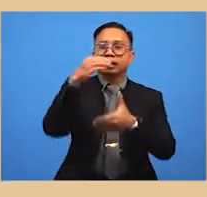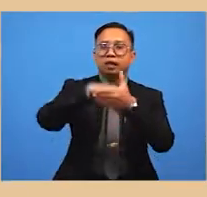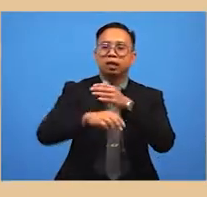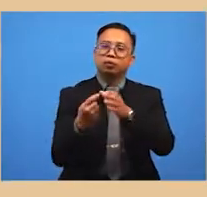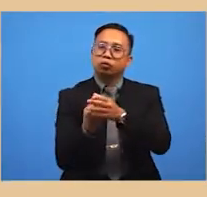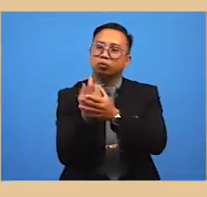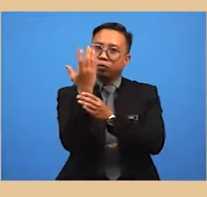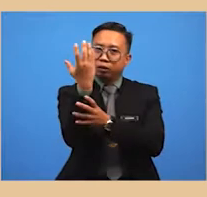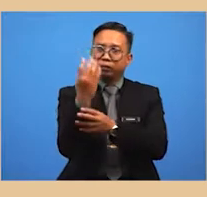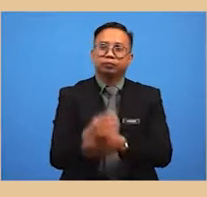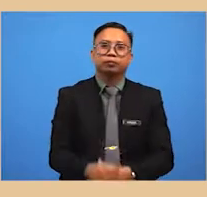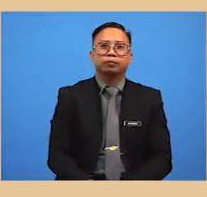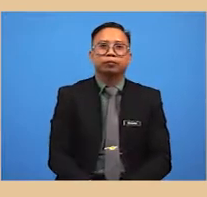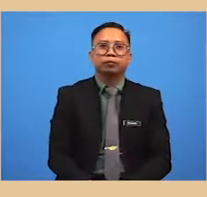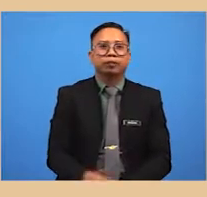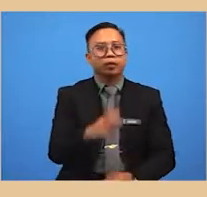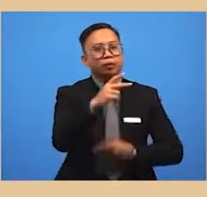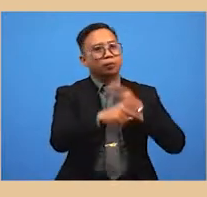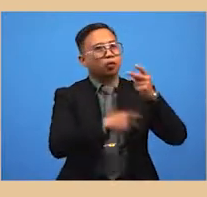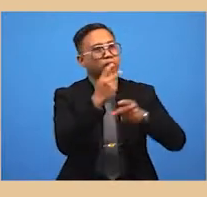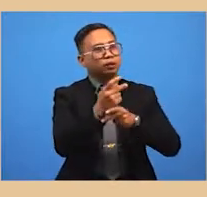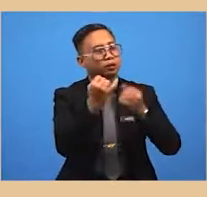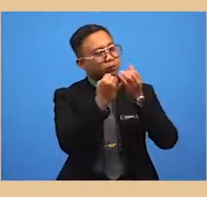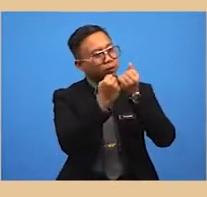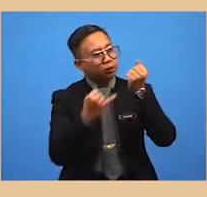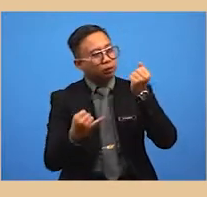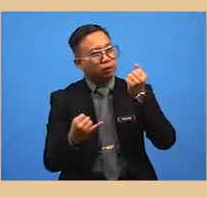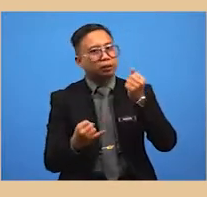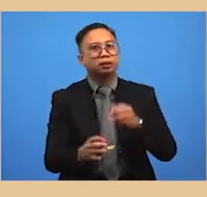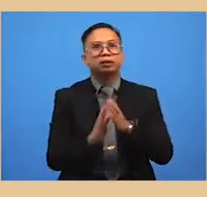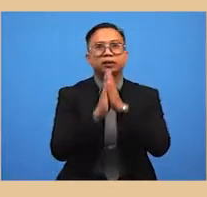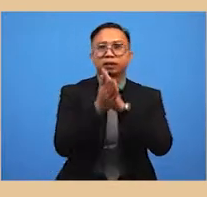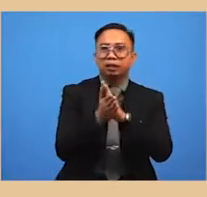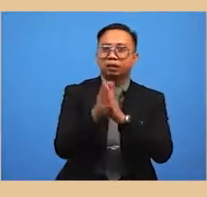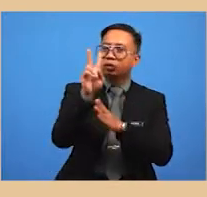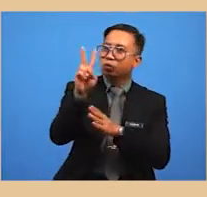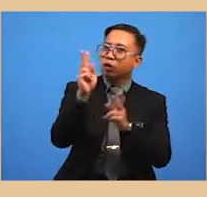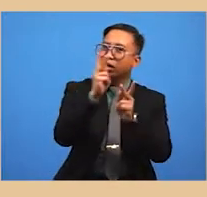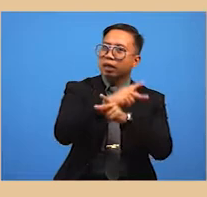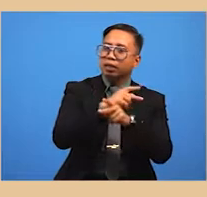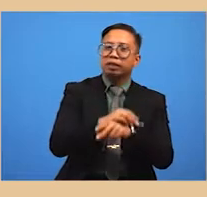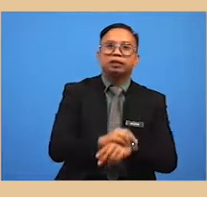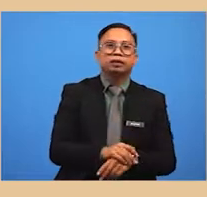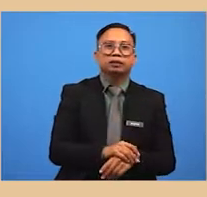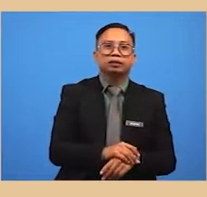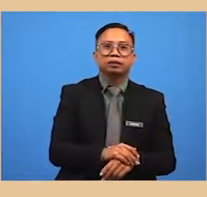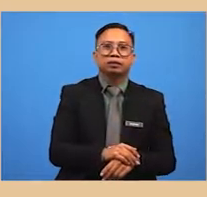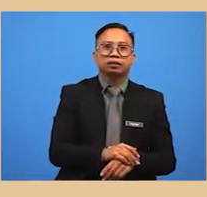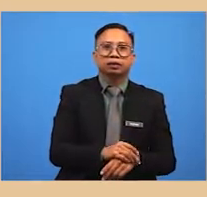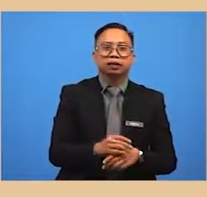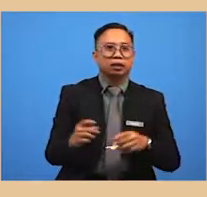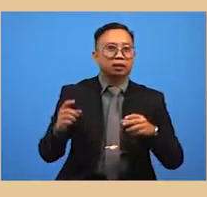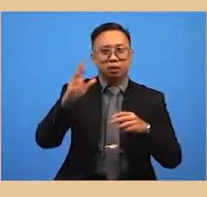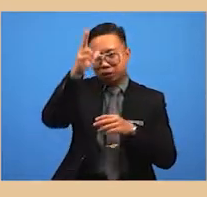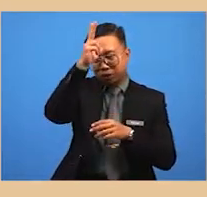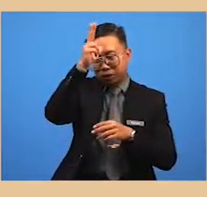tumbuhan. Proses persenyawaan yang berlaku dua kali, iaitu gamet